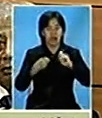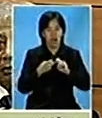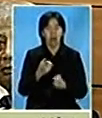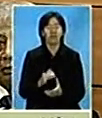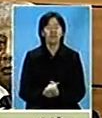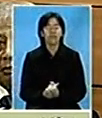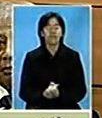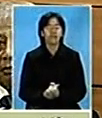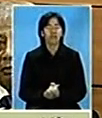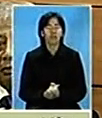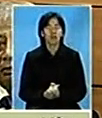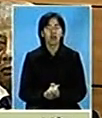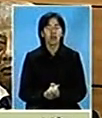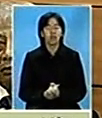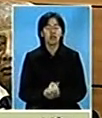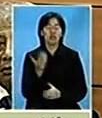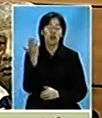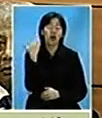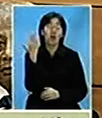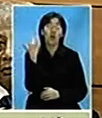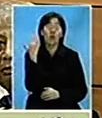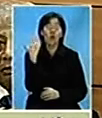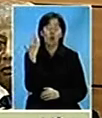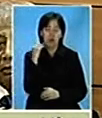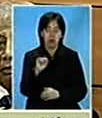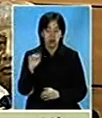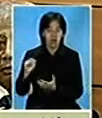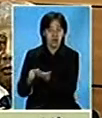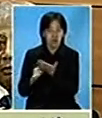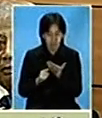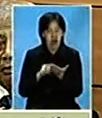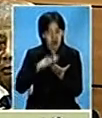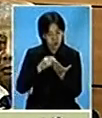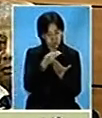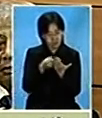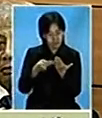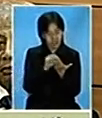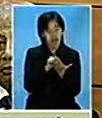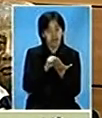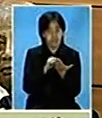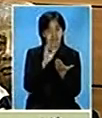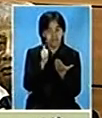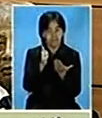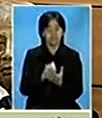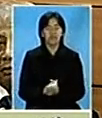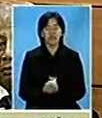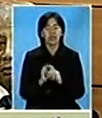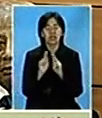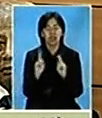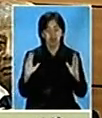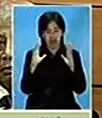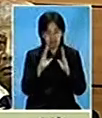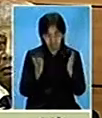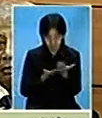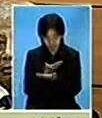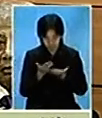แล้วเนี่ยผมคิดว่าในร่างเดิมเนี่ยนะครับน่าจะมีความเหมาะสมกว่าเพราะผมคิดว่าในชั้นกรรมการร่วมเนี่ยนะครับผมคิดว่าท